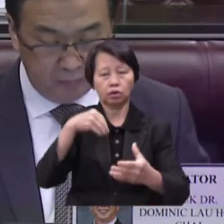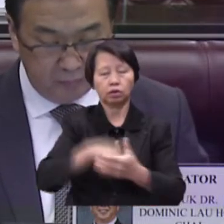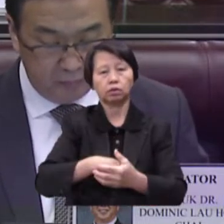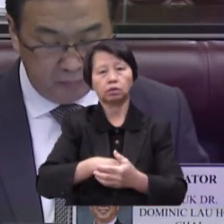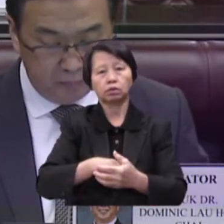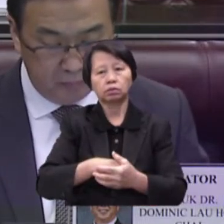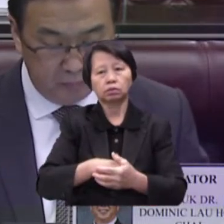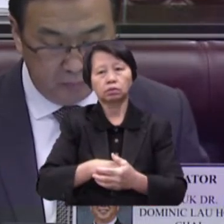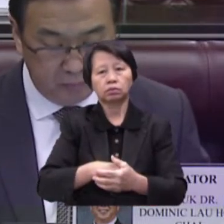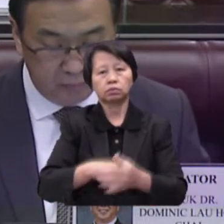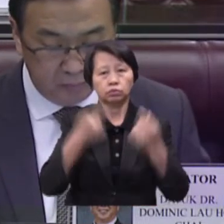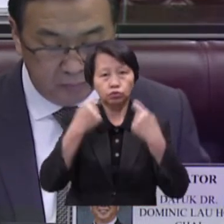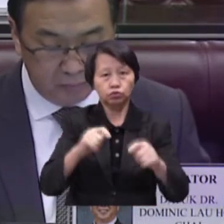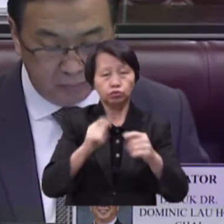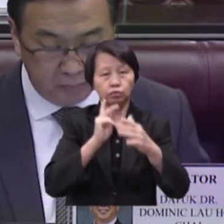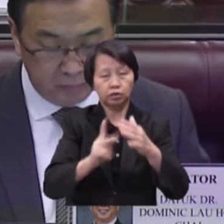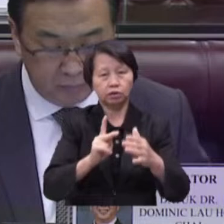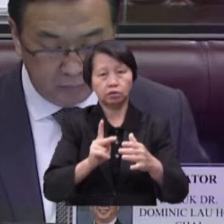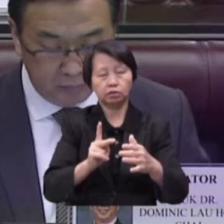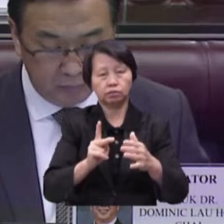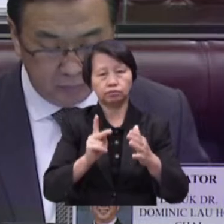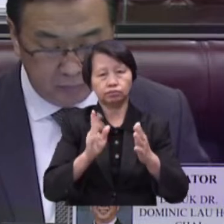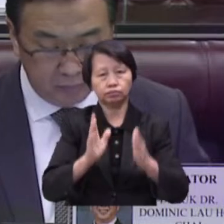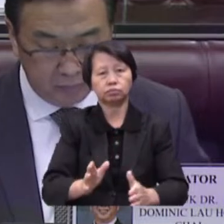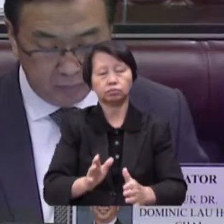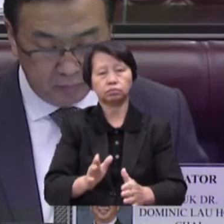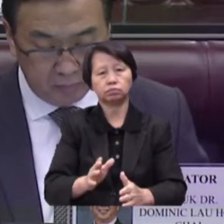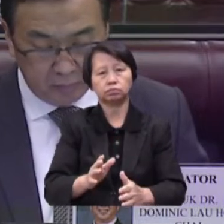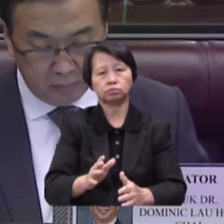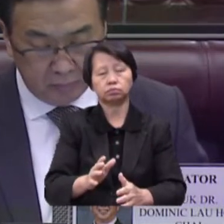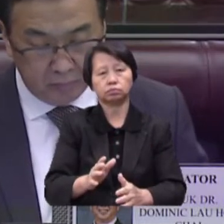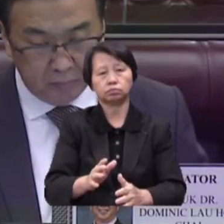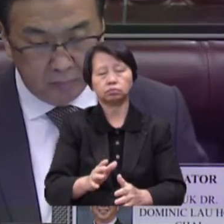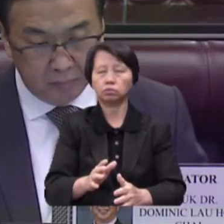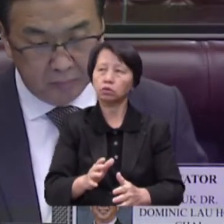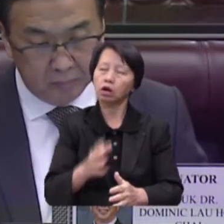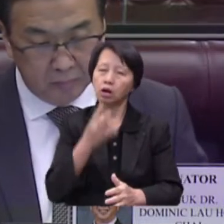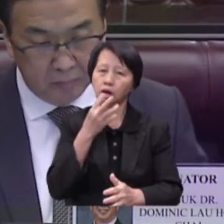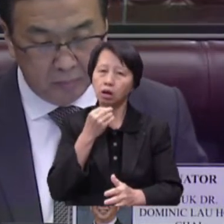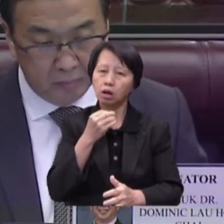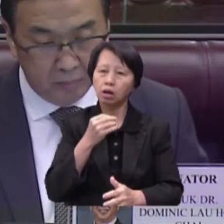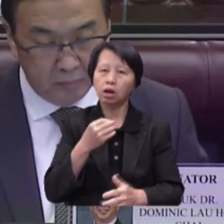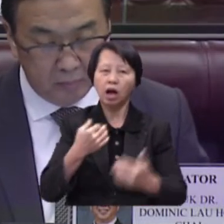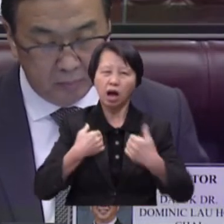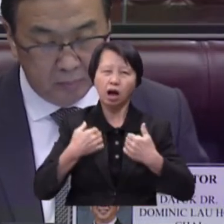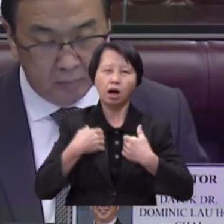dalam percobaan pembunuh diri ini biasanya adalah di antara